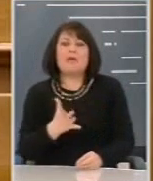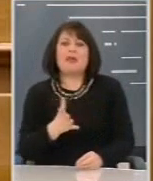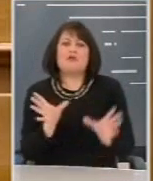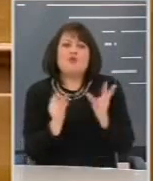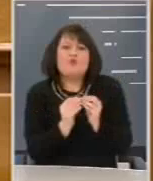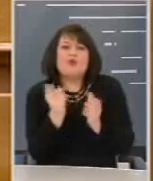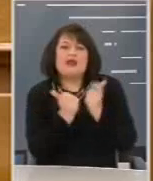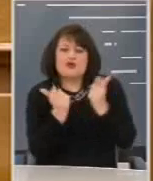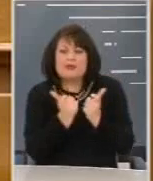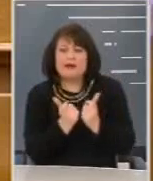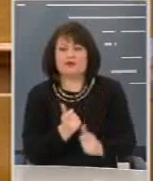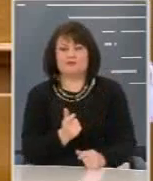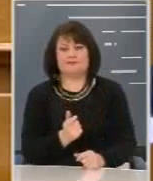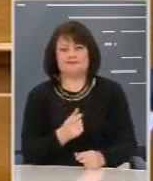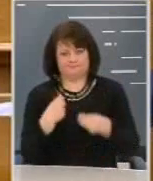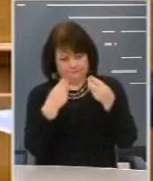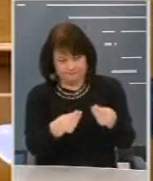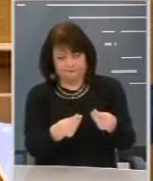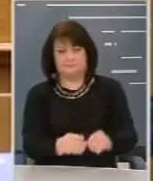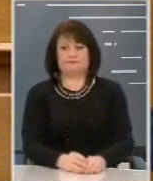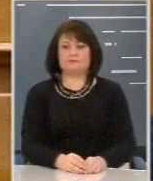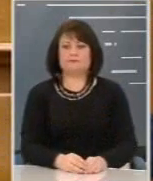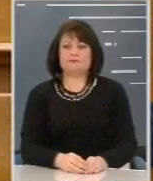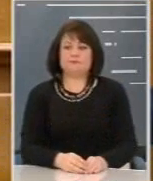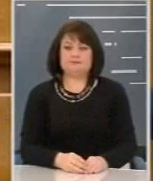349.783.526. Έχω κάνει δικές μου σημειώσεις, δεν είναι από τα πρακτικά, δεν είναι απόρριτο.